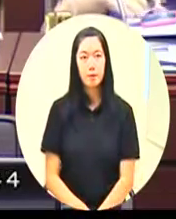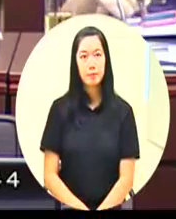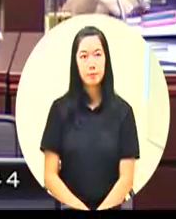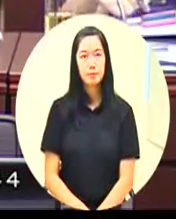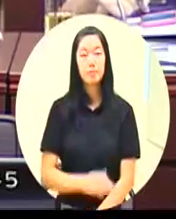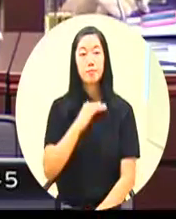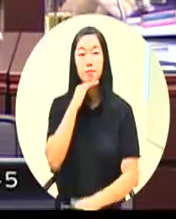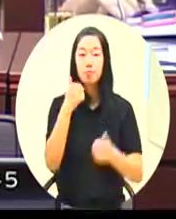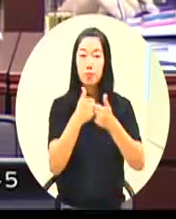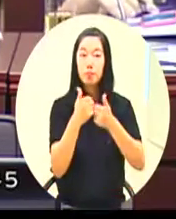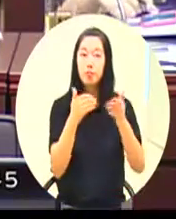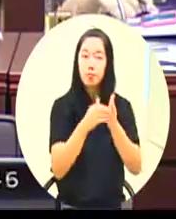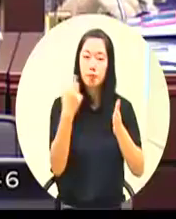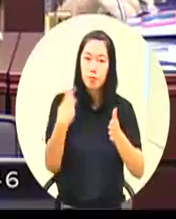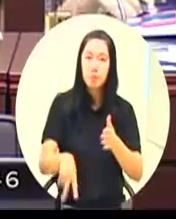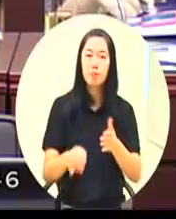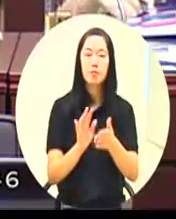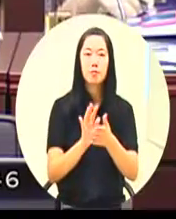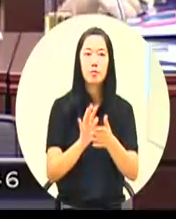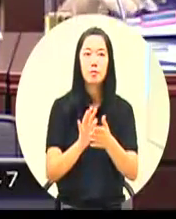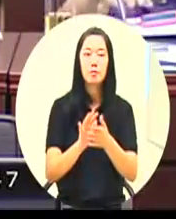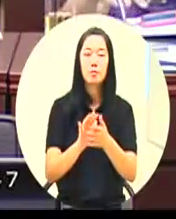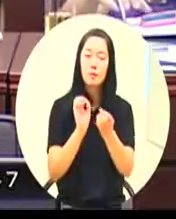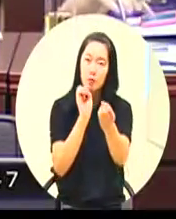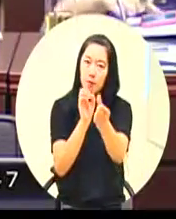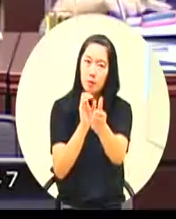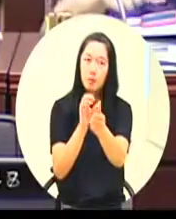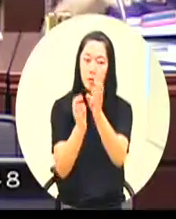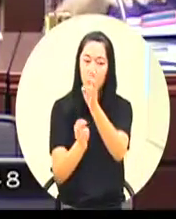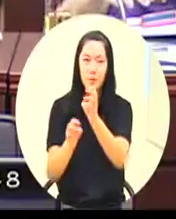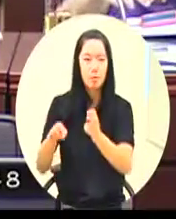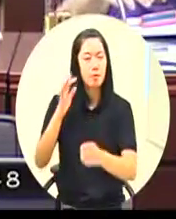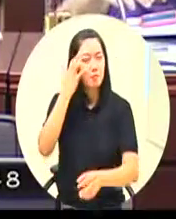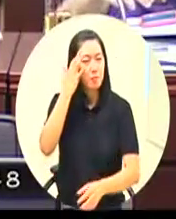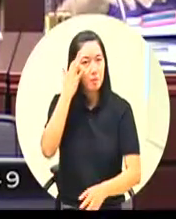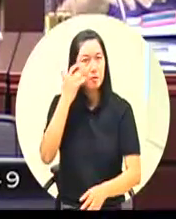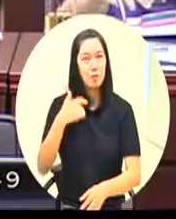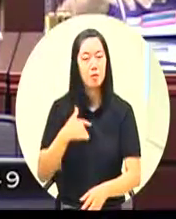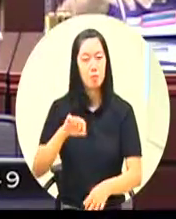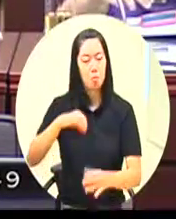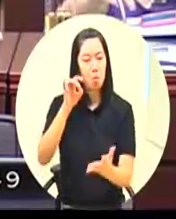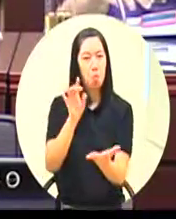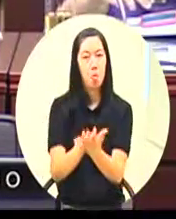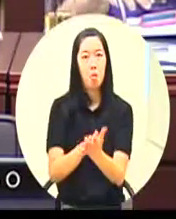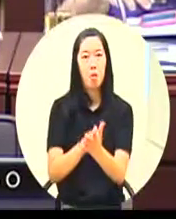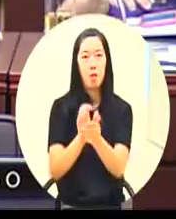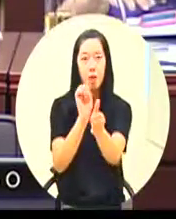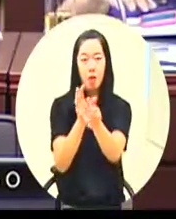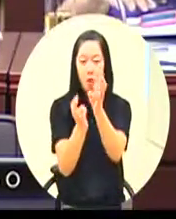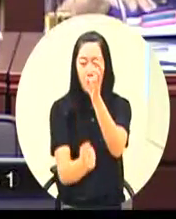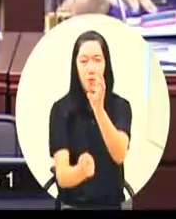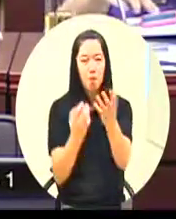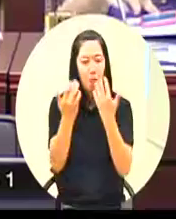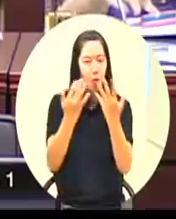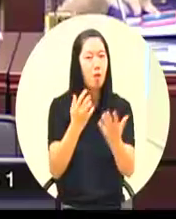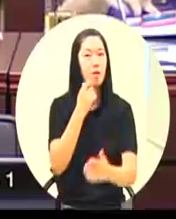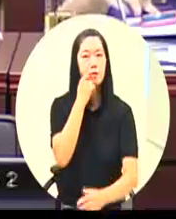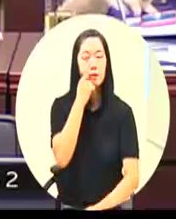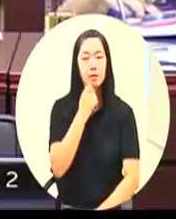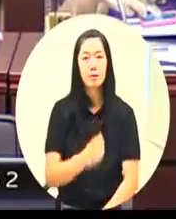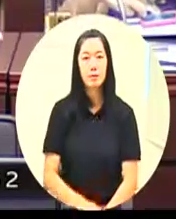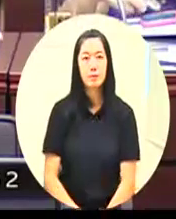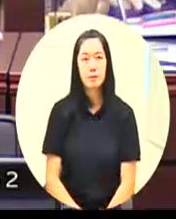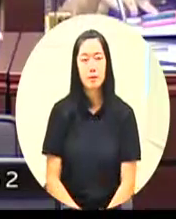会后再跟议员做比较详尽的说明吧，它比较复杂一点，我没有办法在那么短的时间回答了，真的。 局